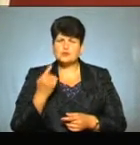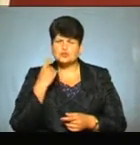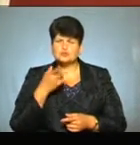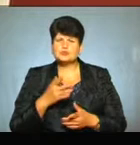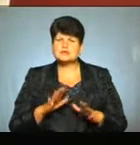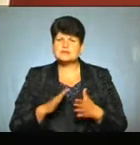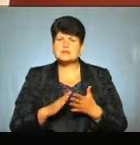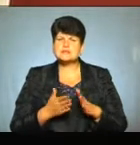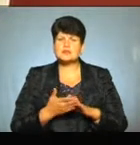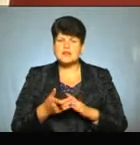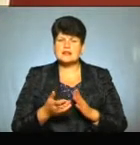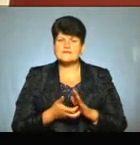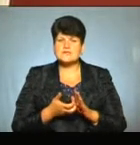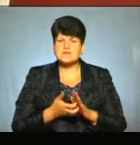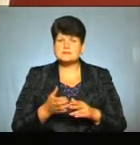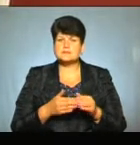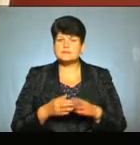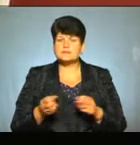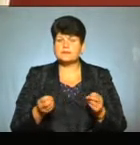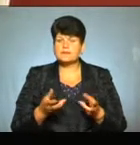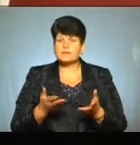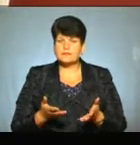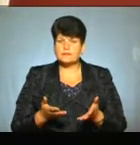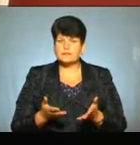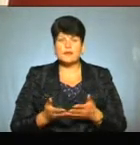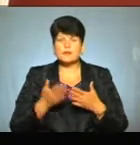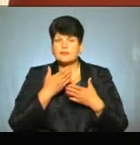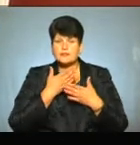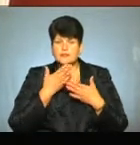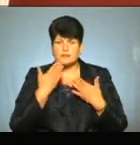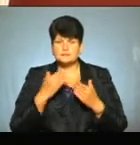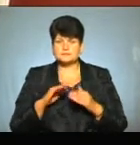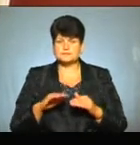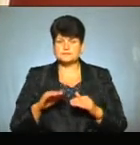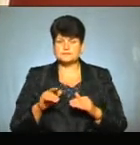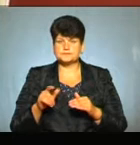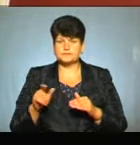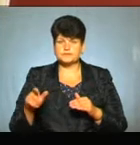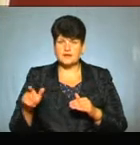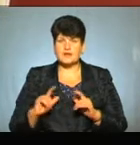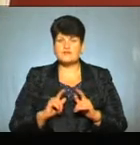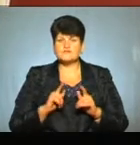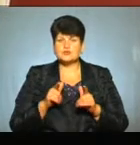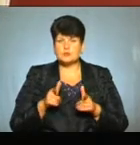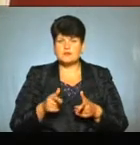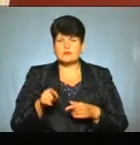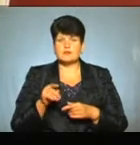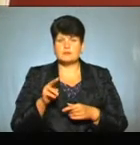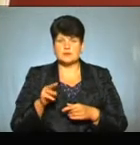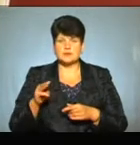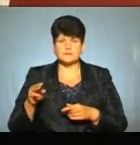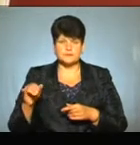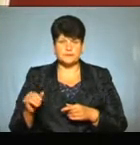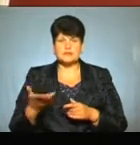думку, складається така ситуація? Не вистачає фахівців, нема абітурієнтів, скажімо так, не вступають вони в профтехучилище на